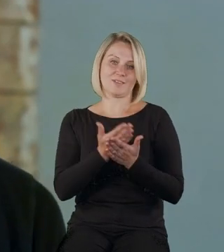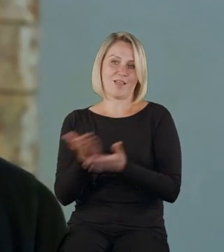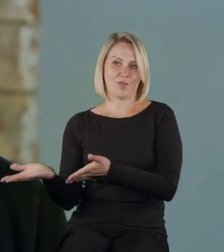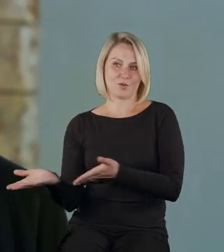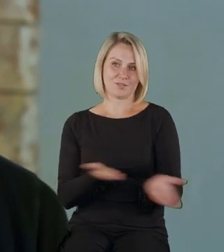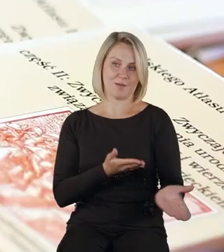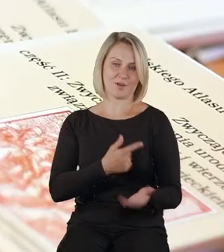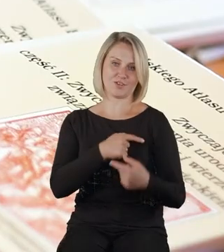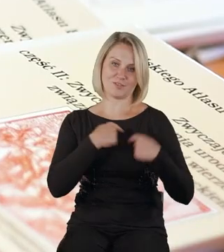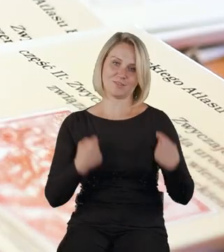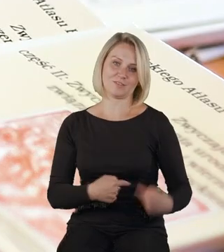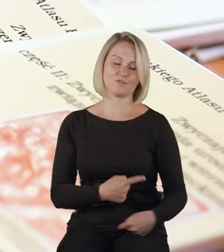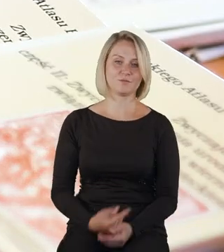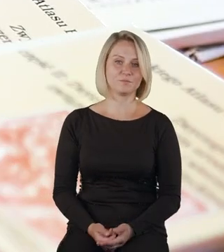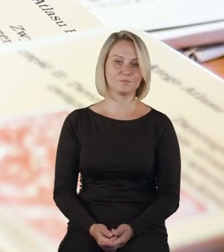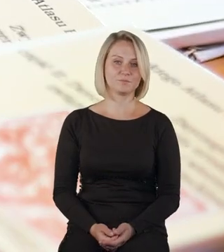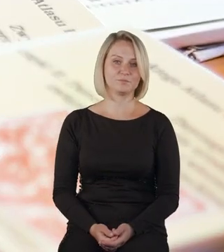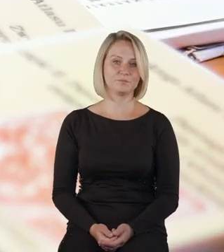Was serdecznie.